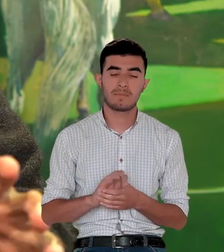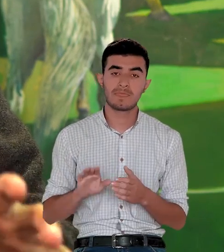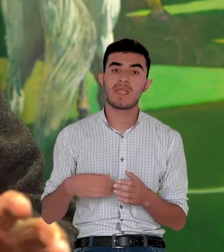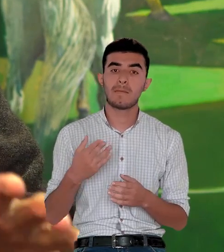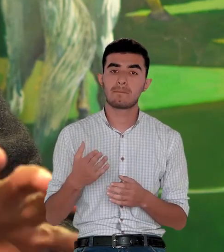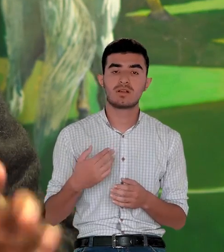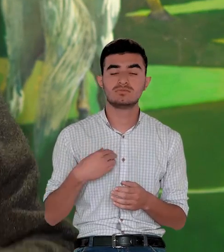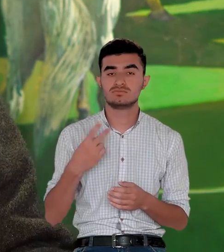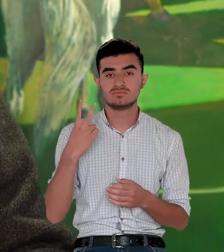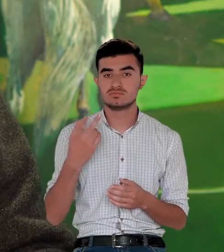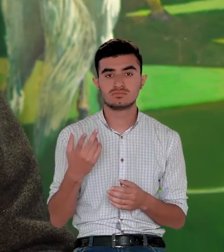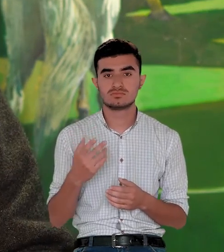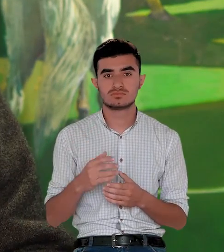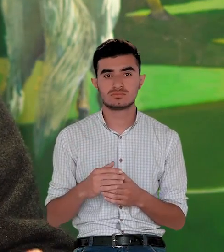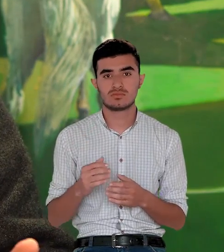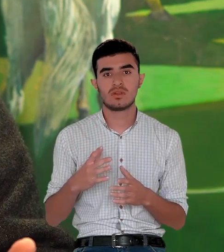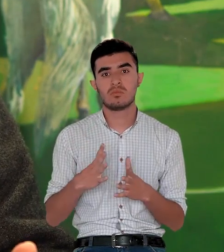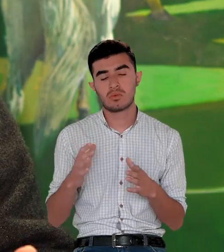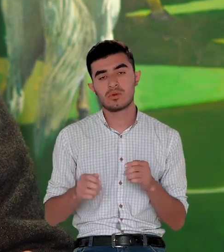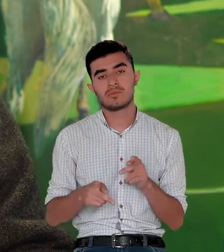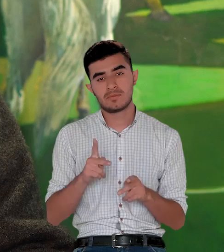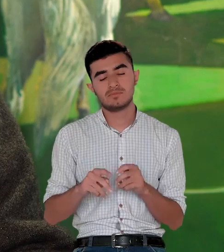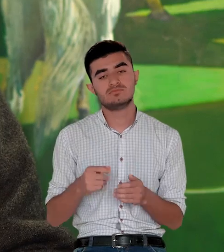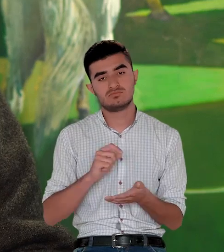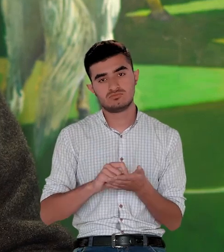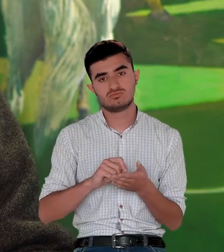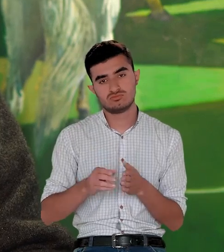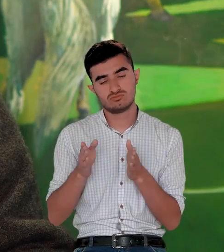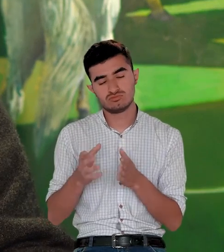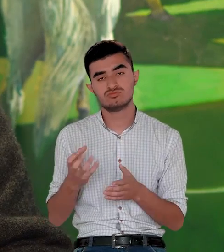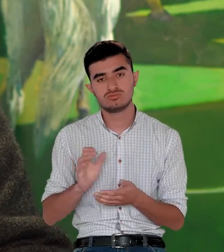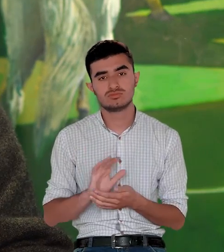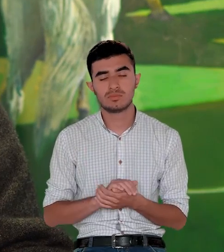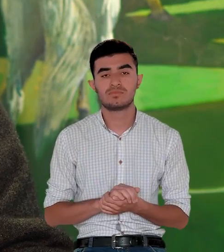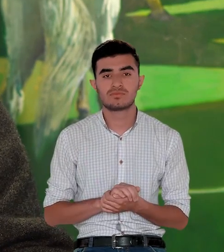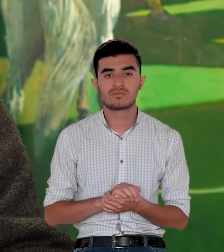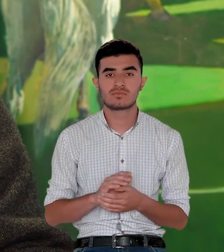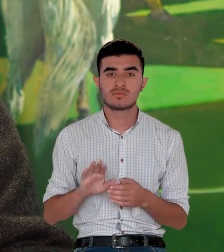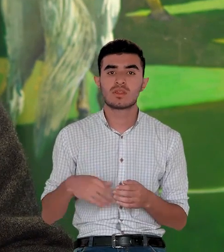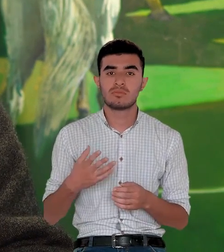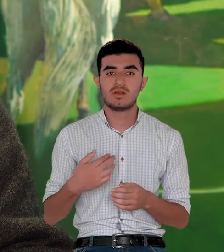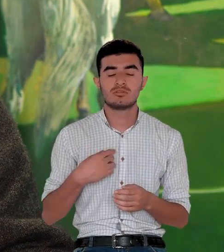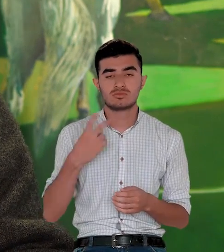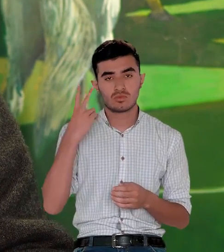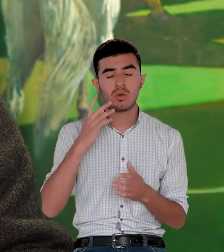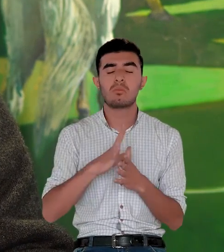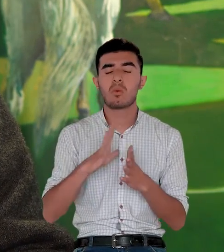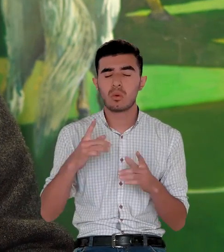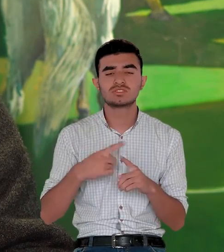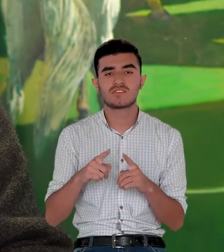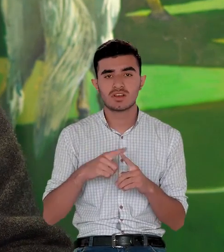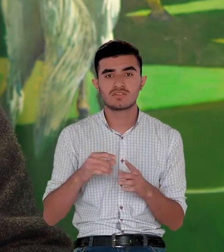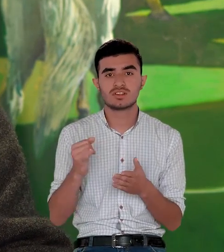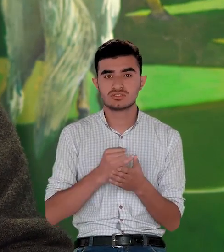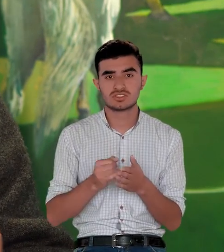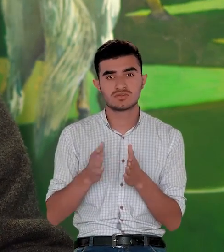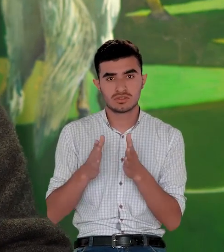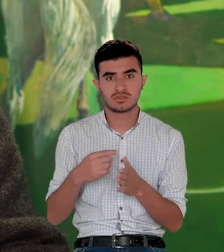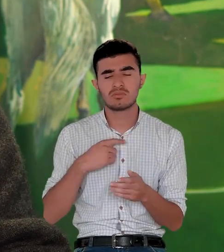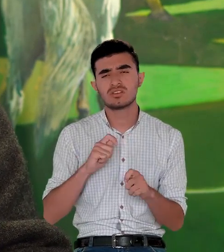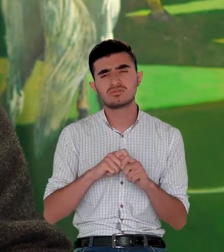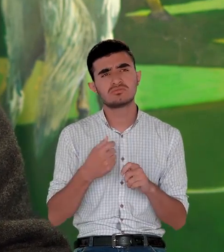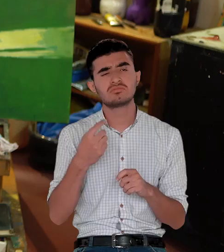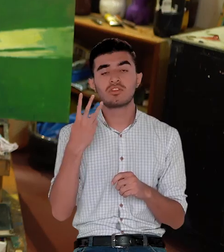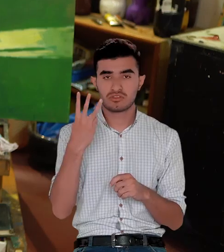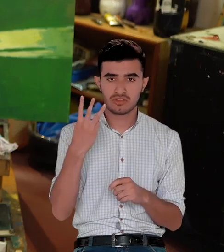نتیجہ یہ ہوتا ہے کہ وہ خالی ہو جاتے ہیں بالکل, بس صرف بولنے کے لائق ہی ہوتے ہیں, اور وہ دوسروں کو یہ کہتے ہیں یہ کرو یہ کرو, اور خود کچھ